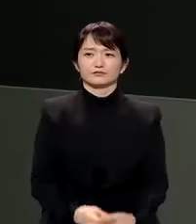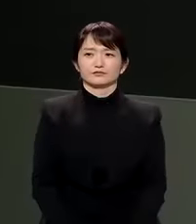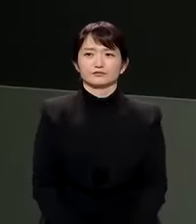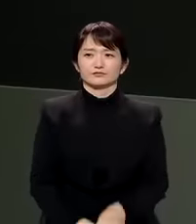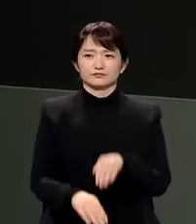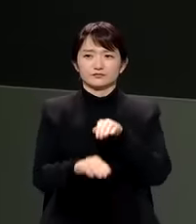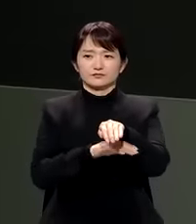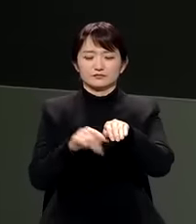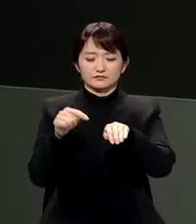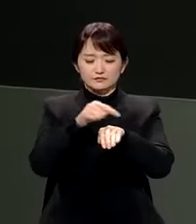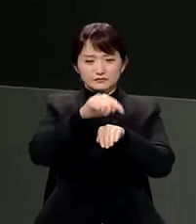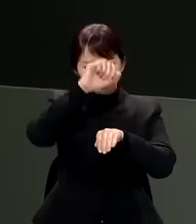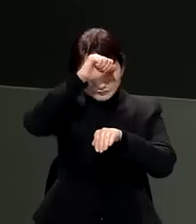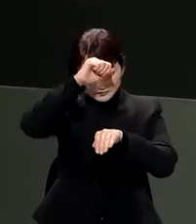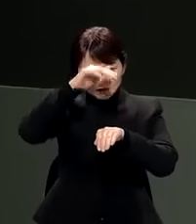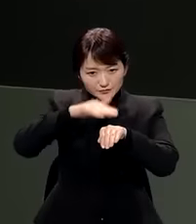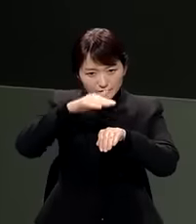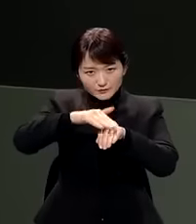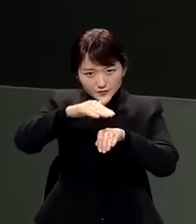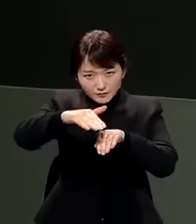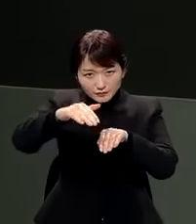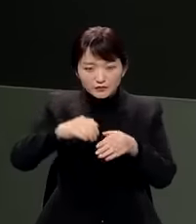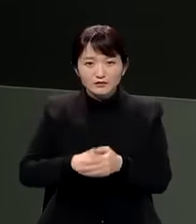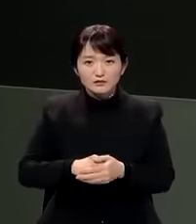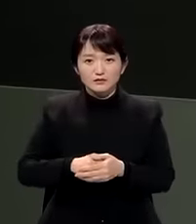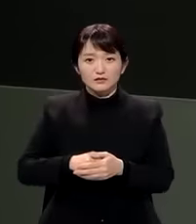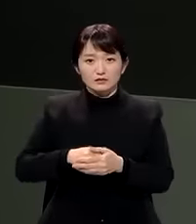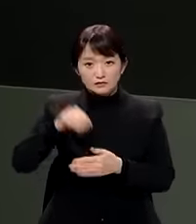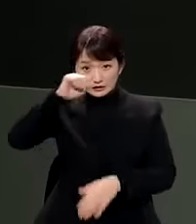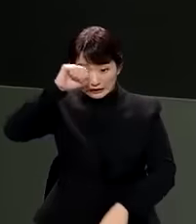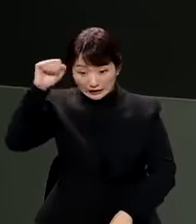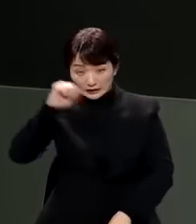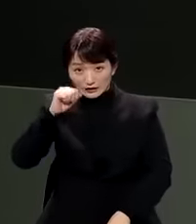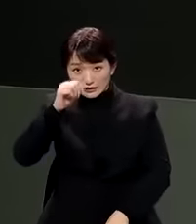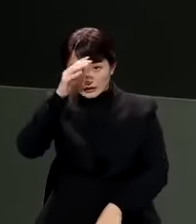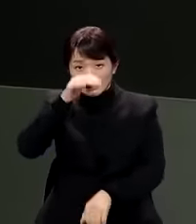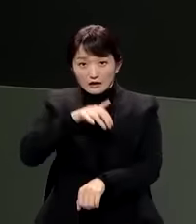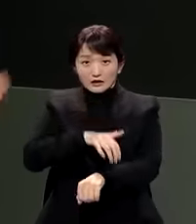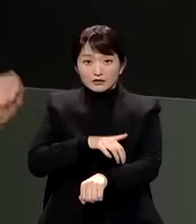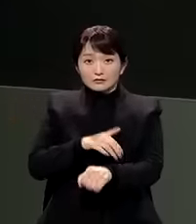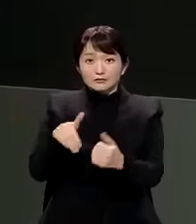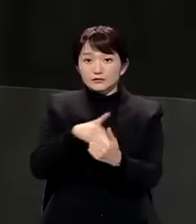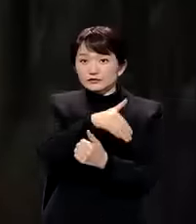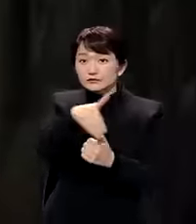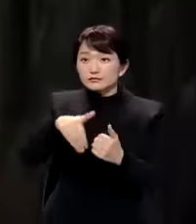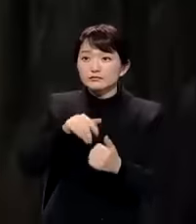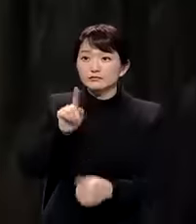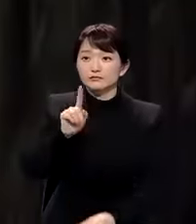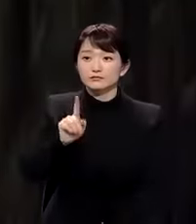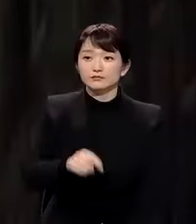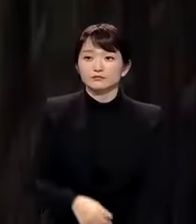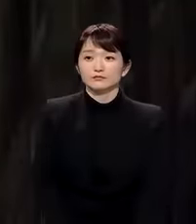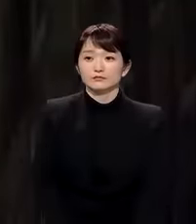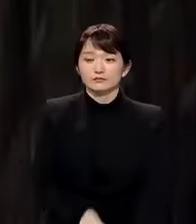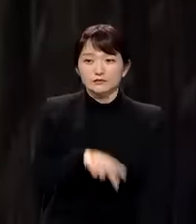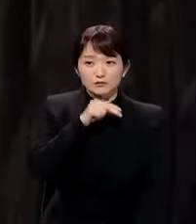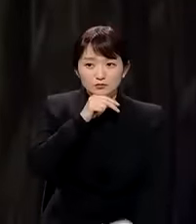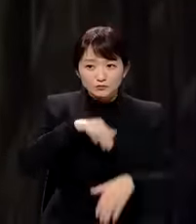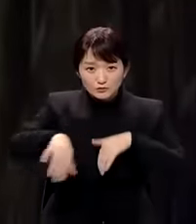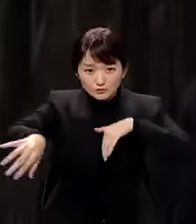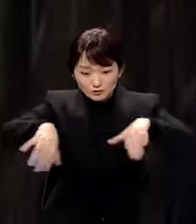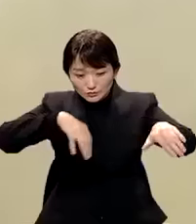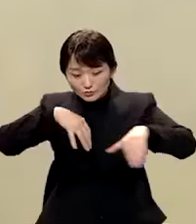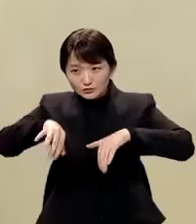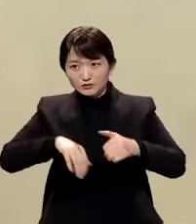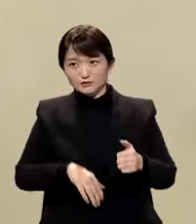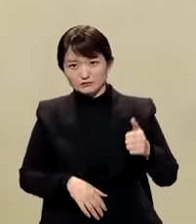차량위 발자국입니다 자 늦은 새벽에 발생한 섬뜩한 상황 만나보시죠 자 골목을 저벅저벅